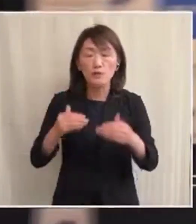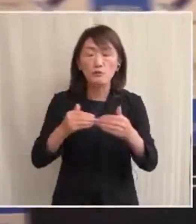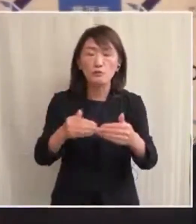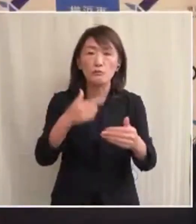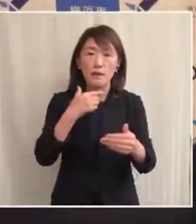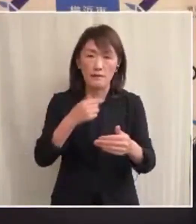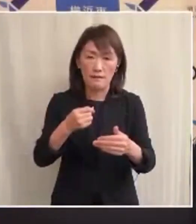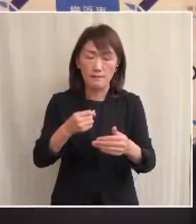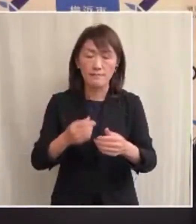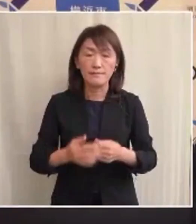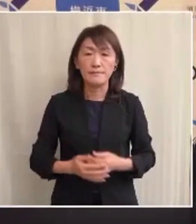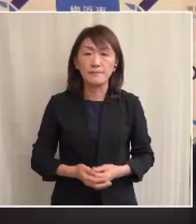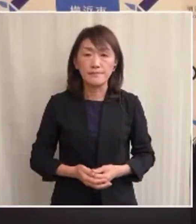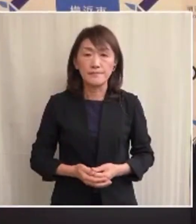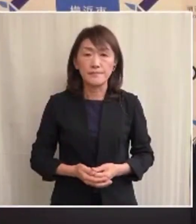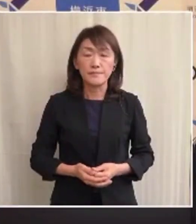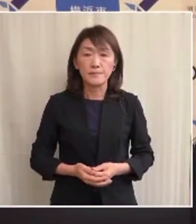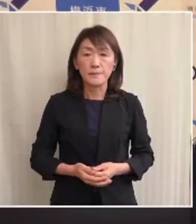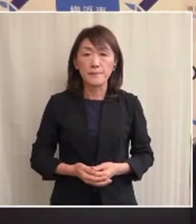すみません、じゃ